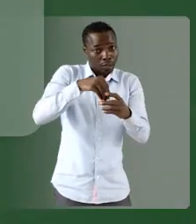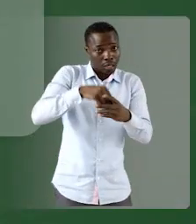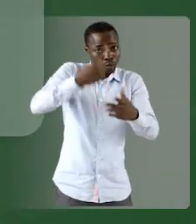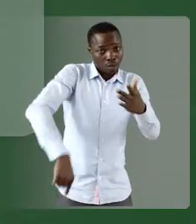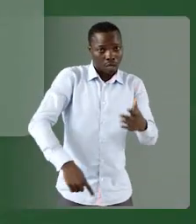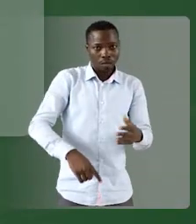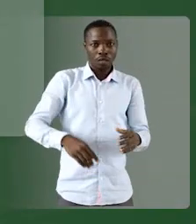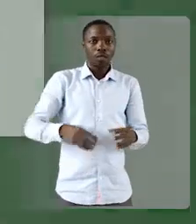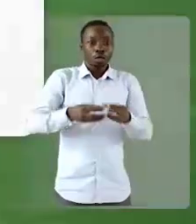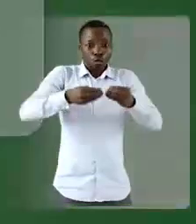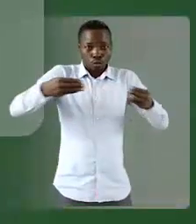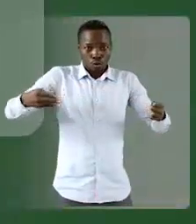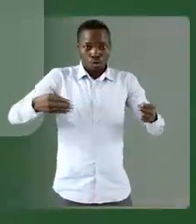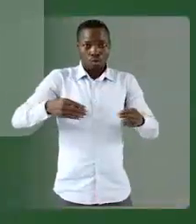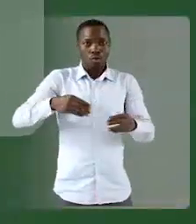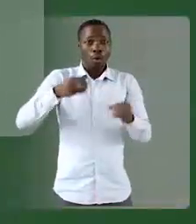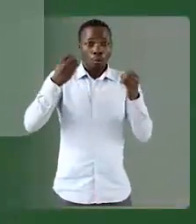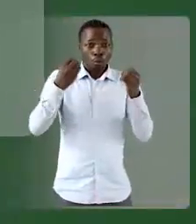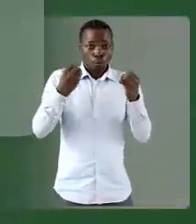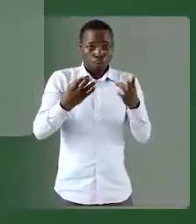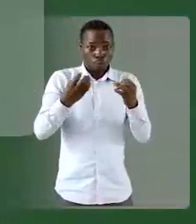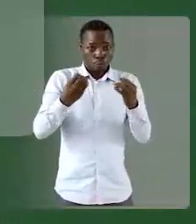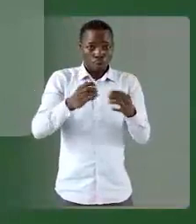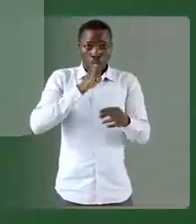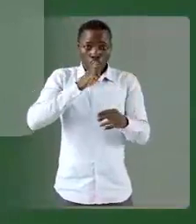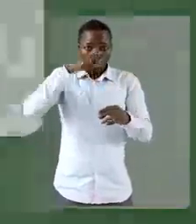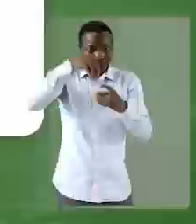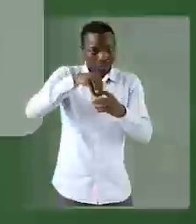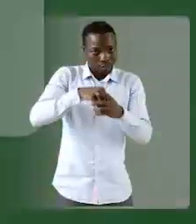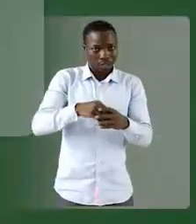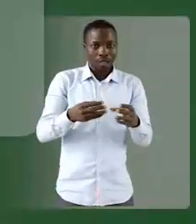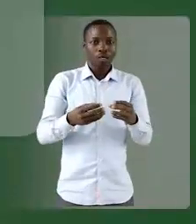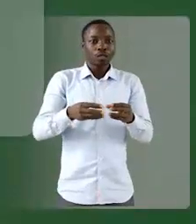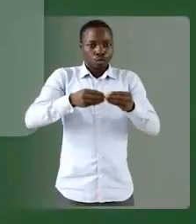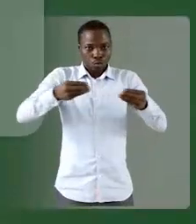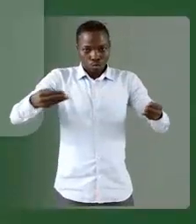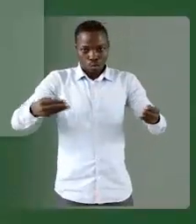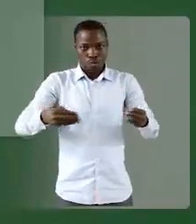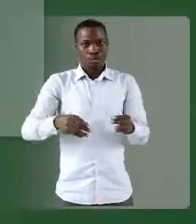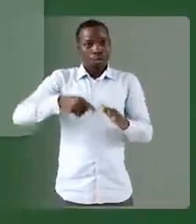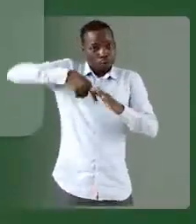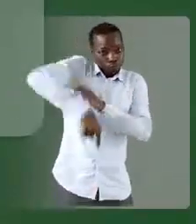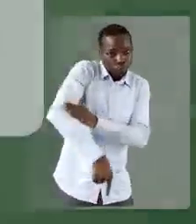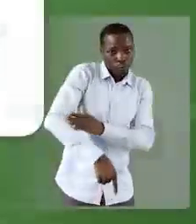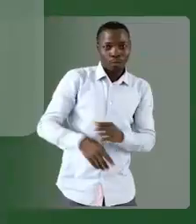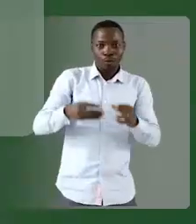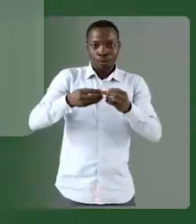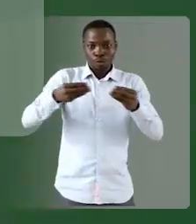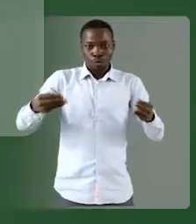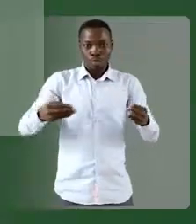hydromorphes, les sols ferralitiques, les sols ferrugineux, les